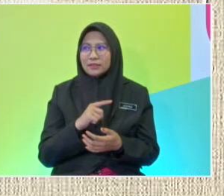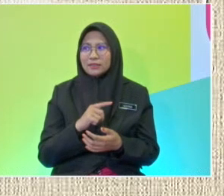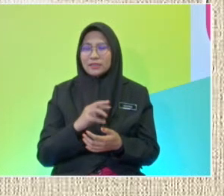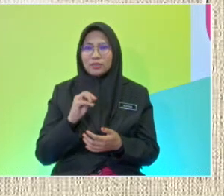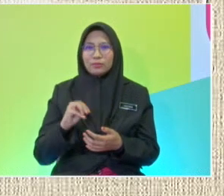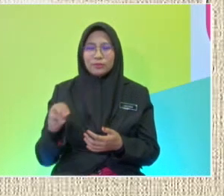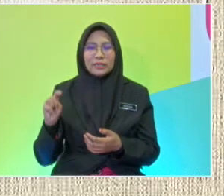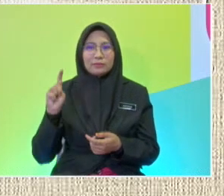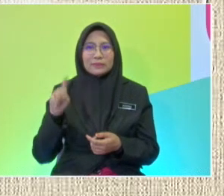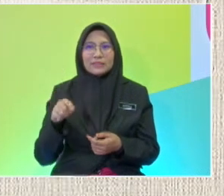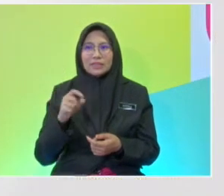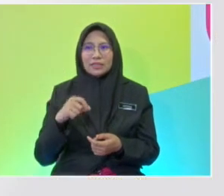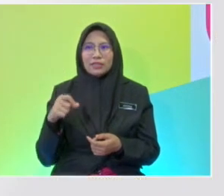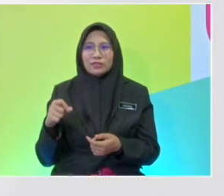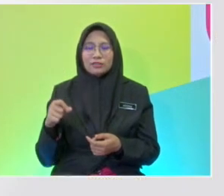jawaban